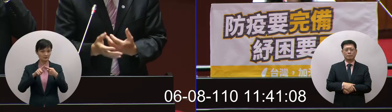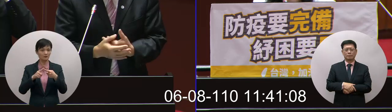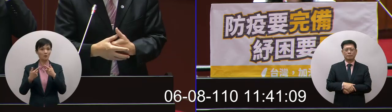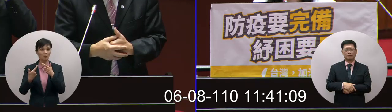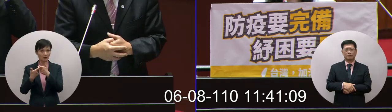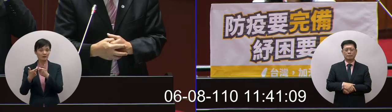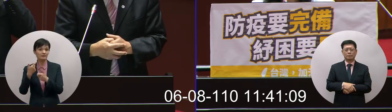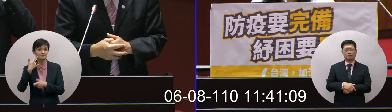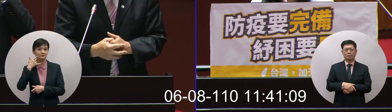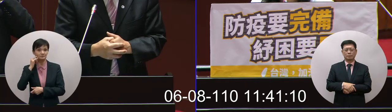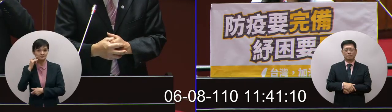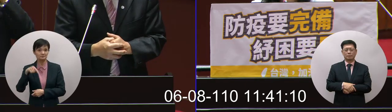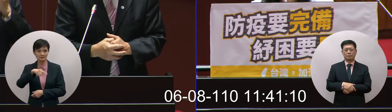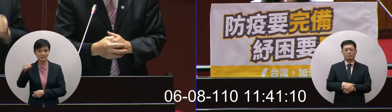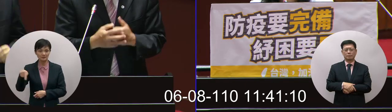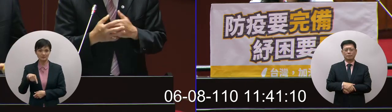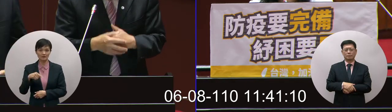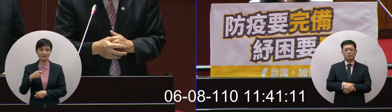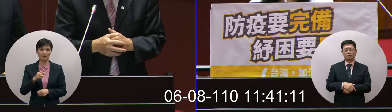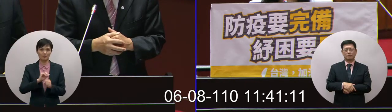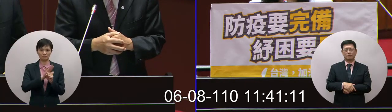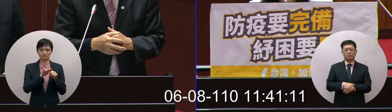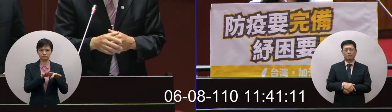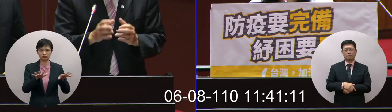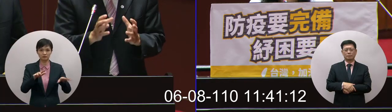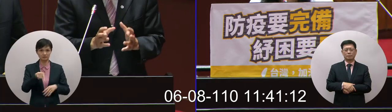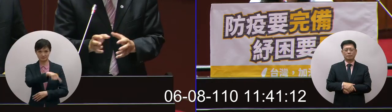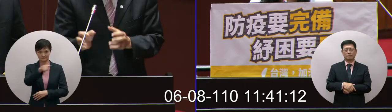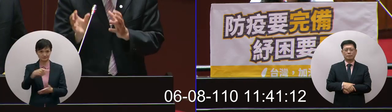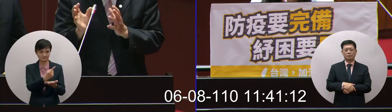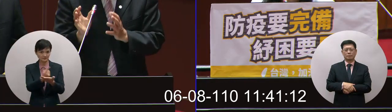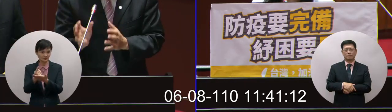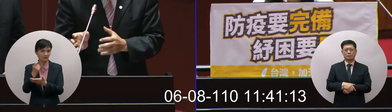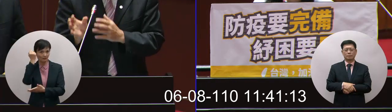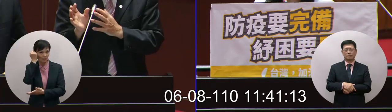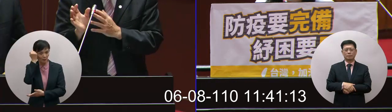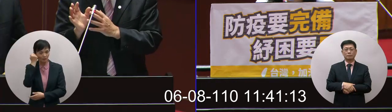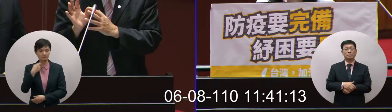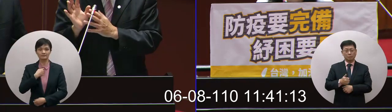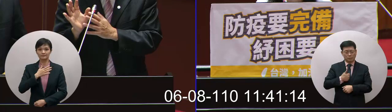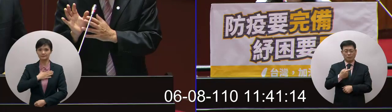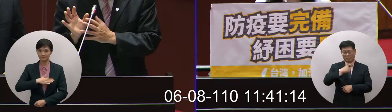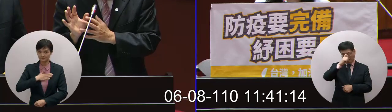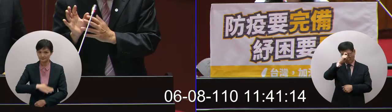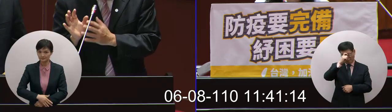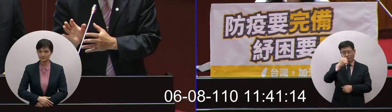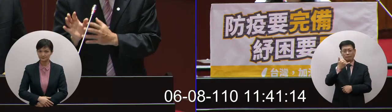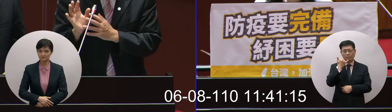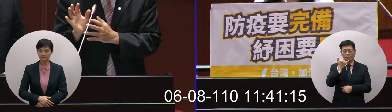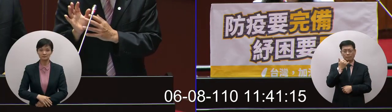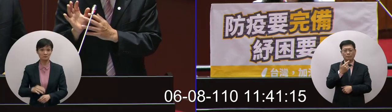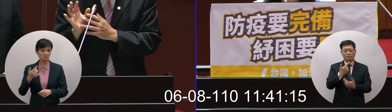然整个碰到疫情大家都很为难，也都很辛苦， 是， 但是这一次确实 我们希望说至少 也